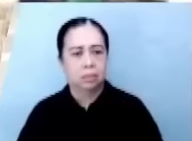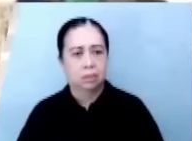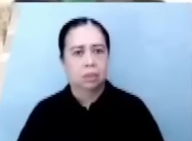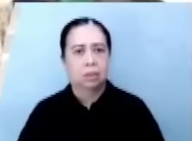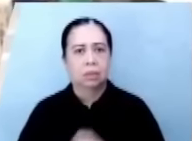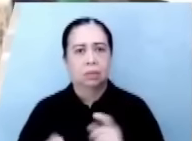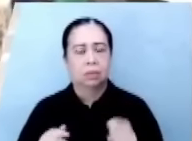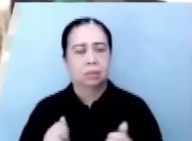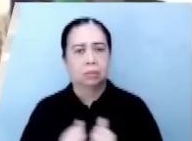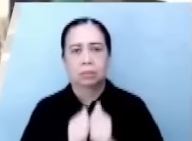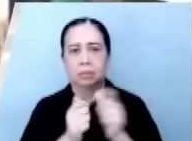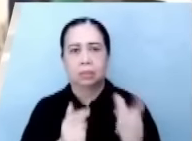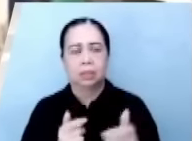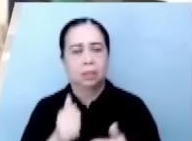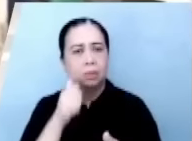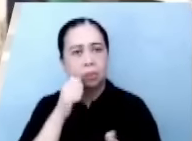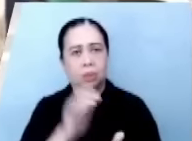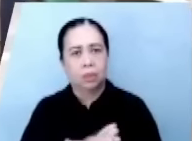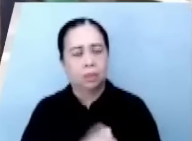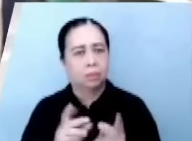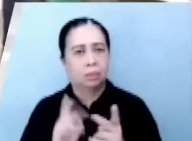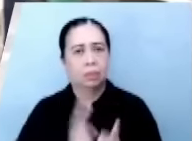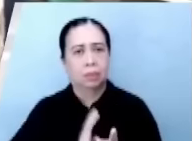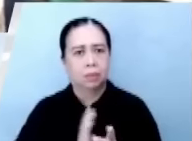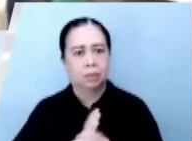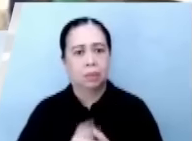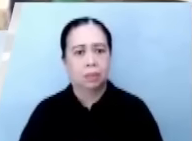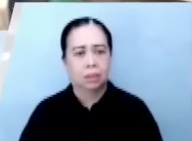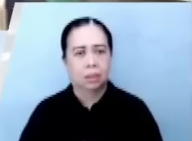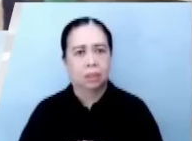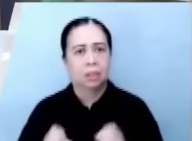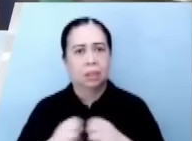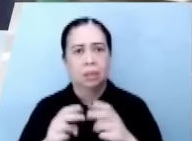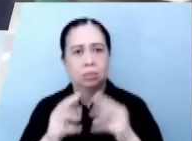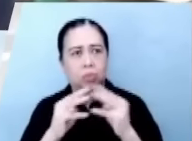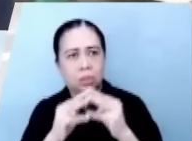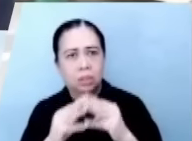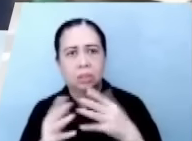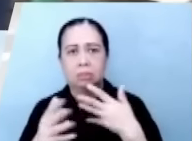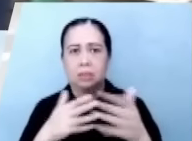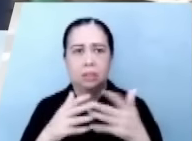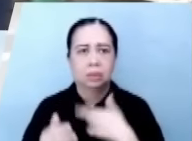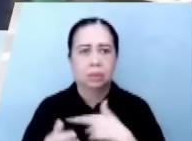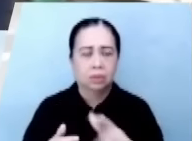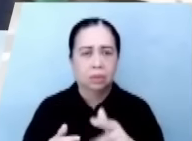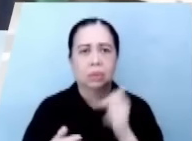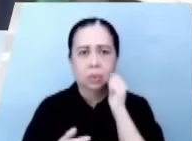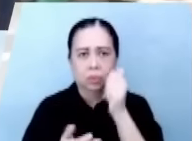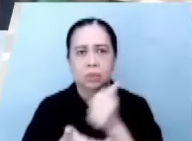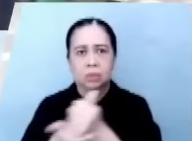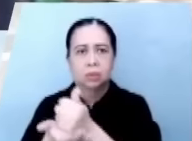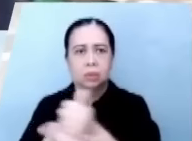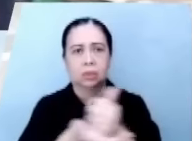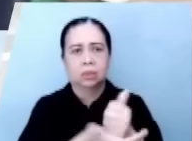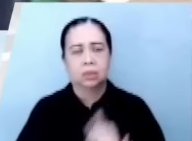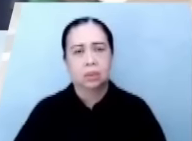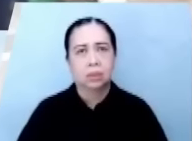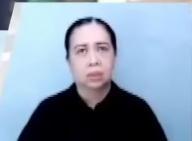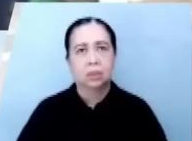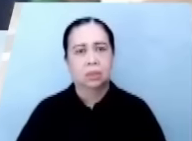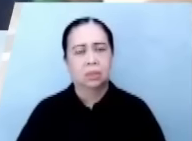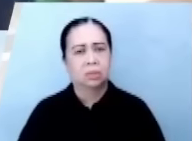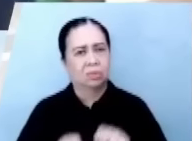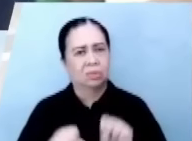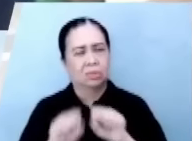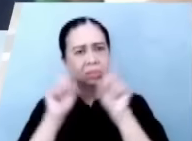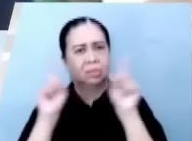ko, napakabait po niyang, niyayakap niya kahit Muslim, Kristiyano, tutulungan niya. Kaya nga nagtataka kami, bakit